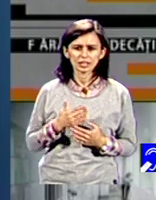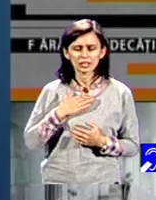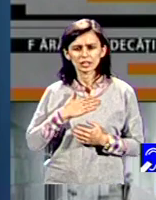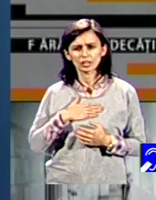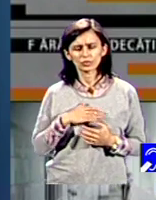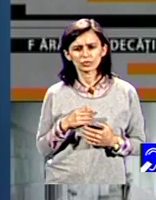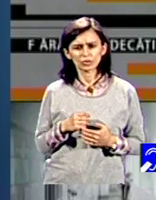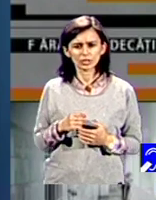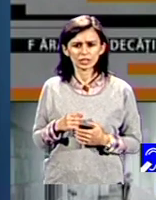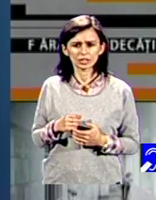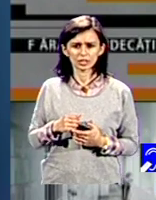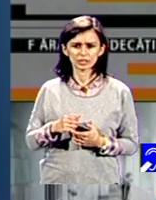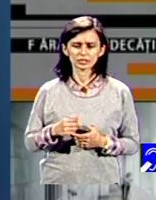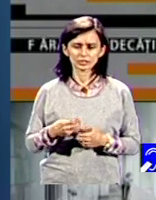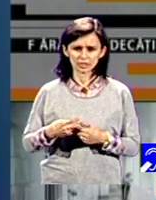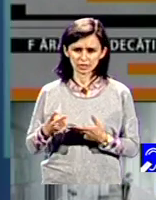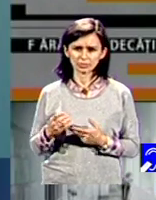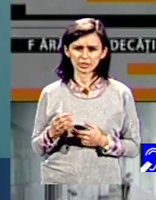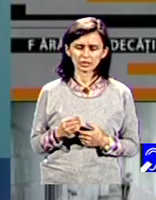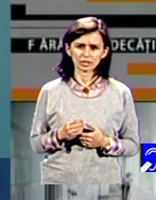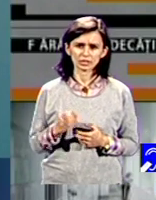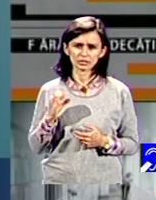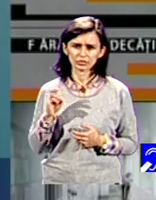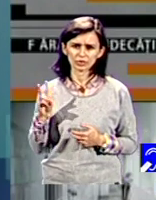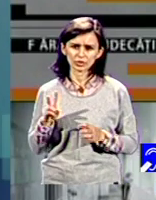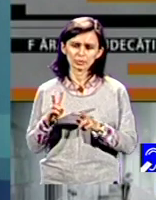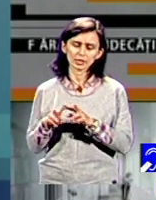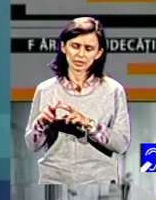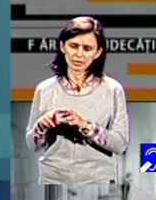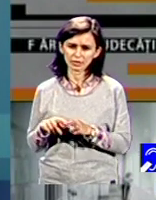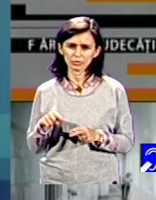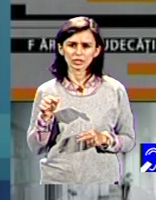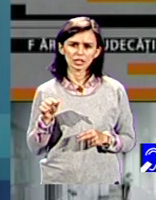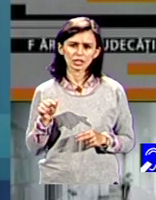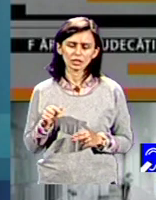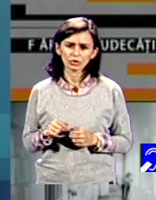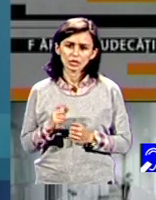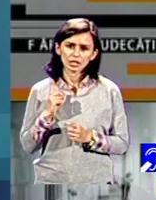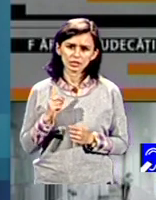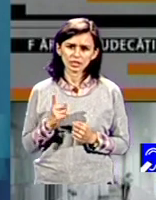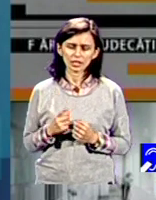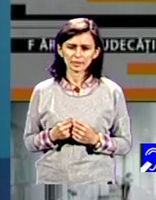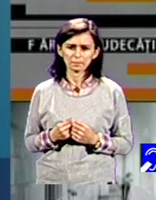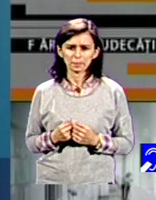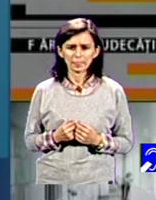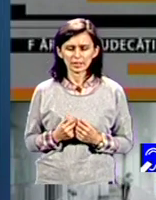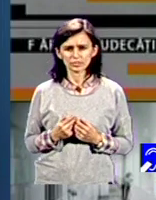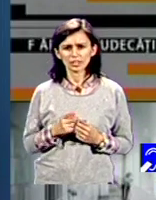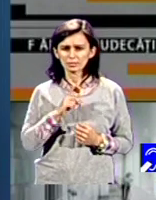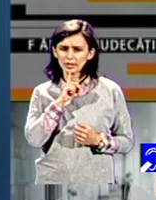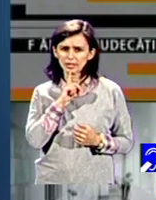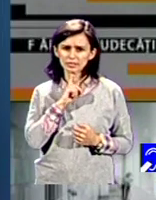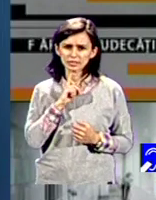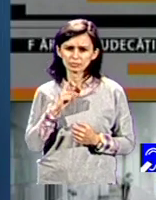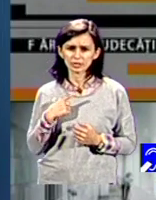aplicări pe linkurile lor externe și atunci vor merge în setul angajatorilor dar variantele cele mai simplificată sunt efectiv